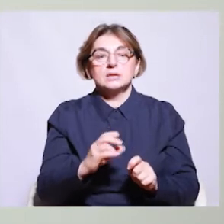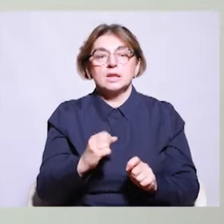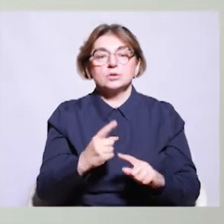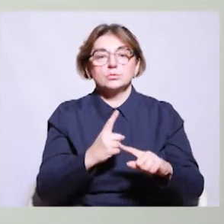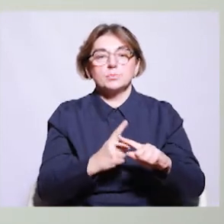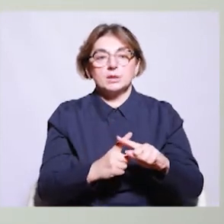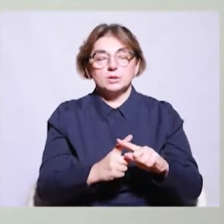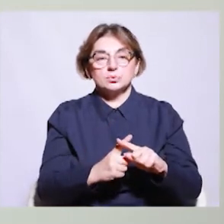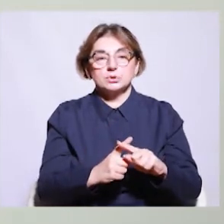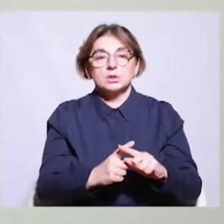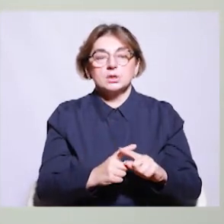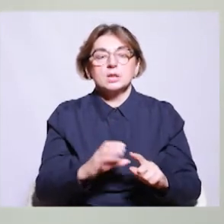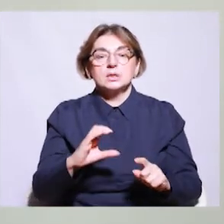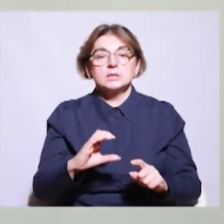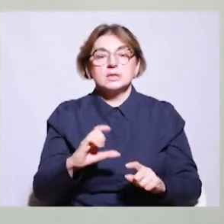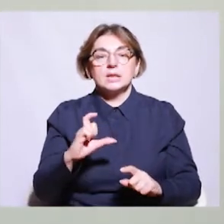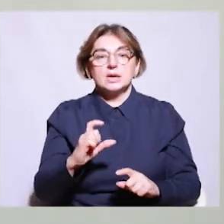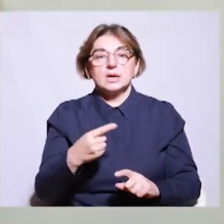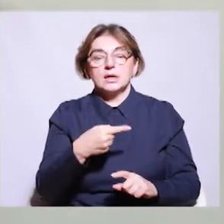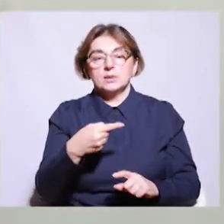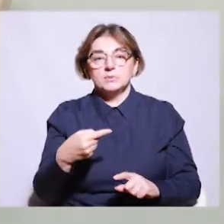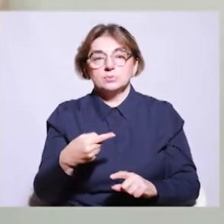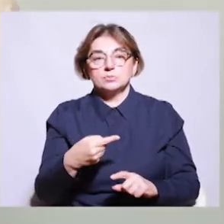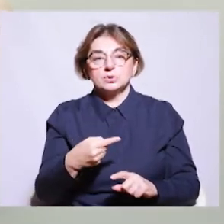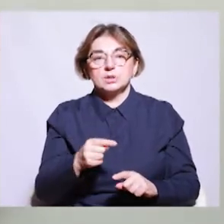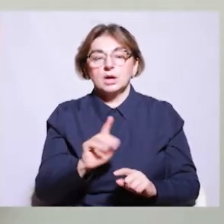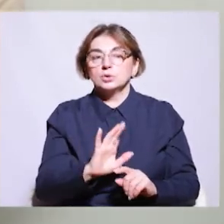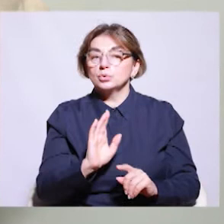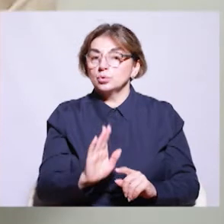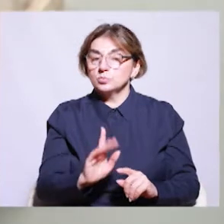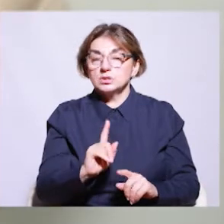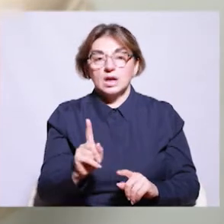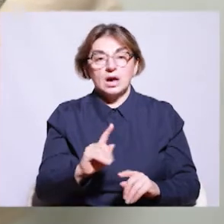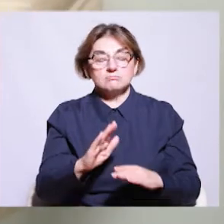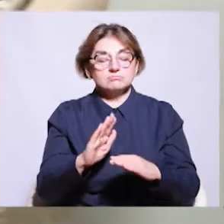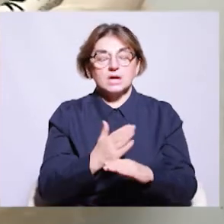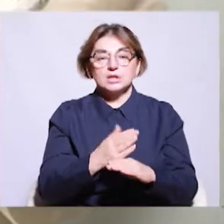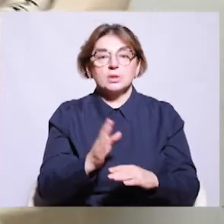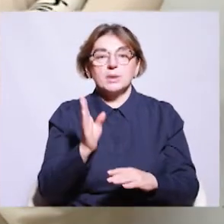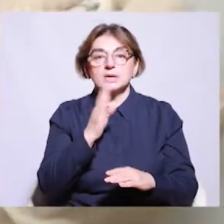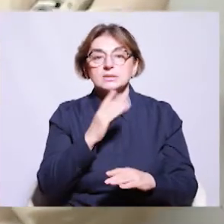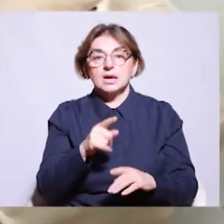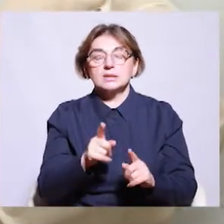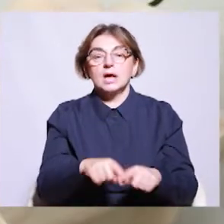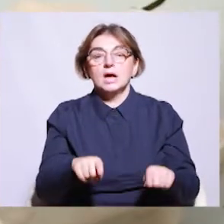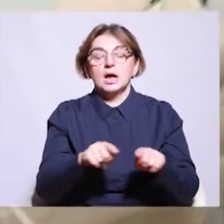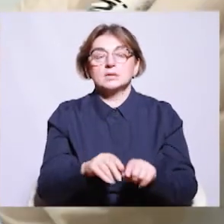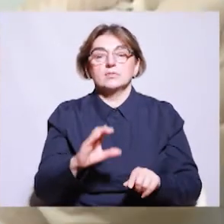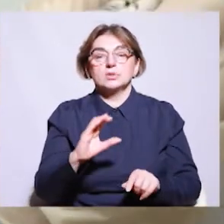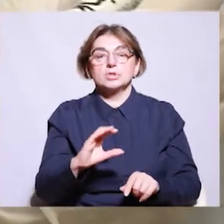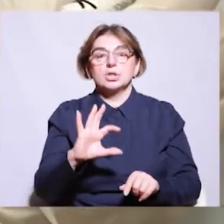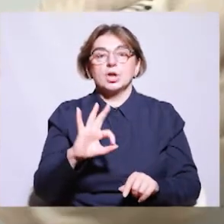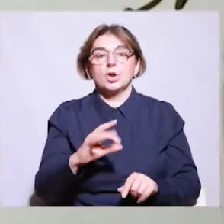ნატრიუმის კატიონი და ქლორის ანიონი, თუმცა არ დისოცირდება წყალი და არ